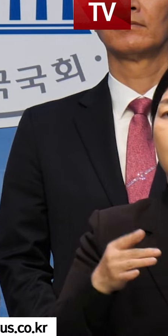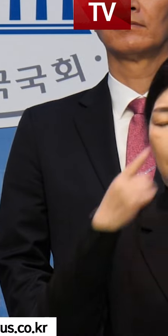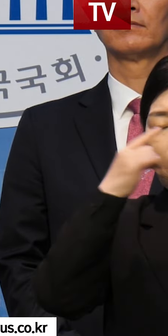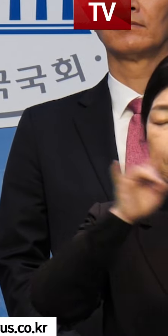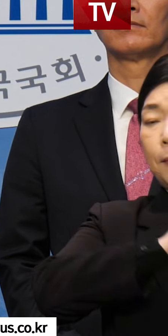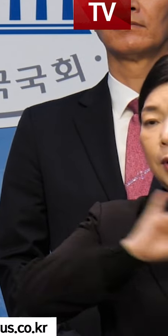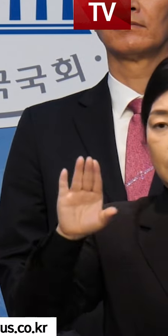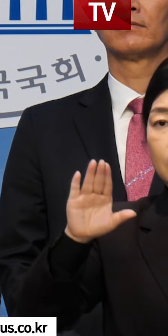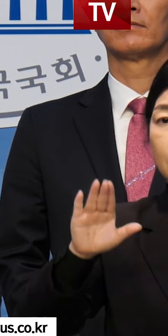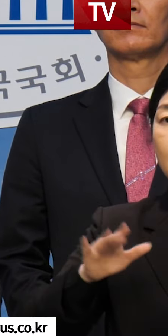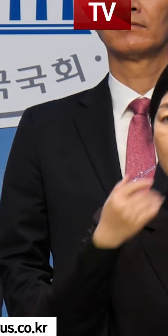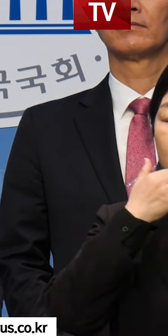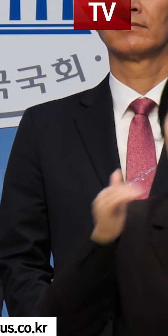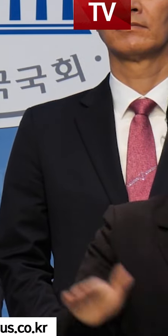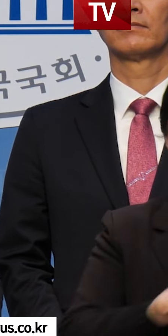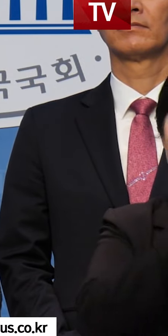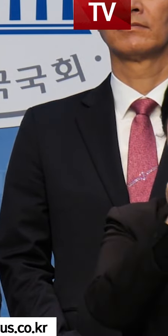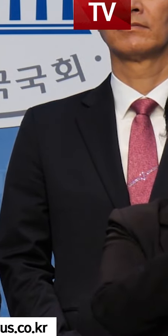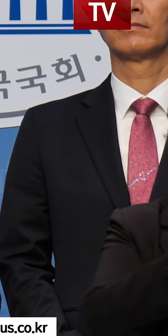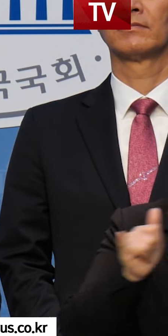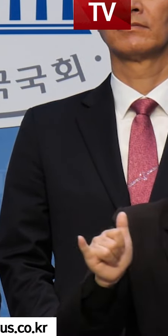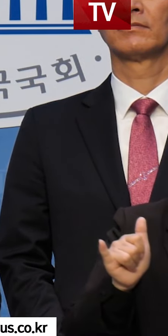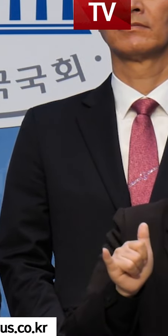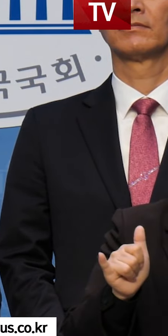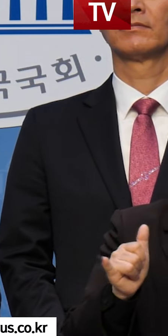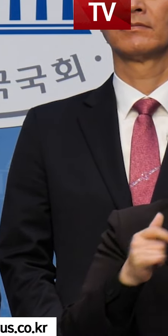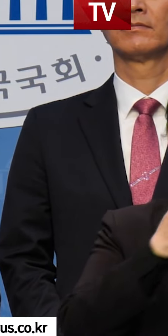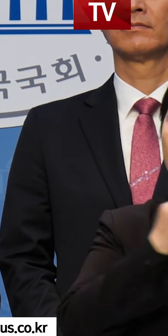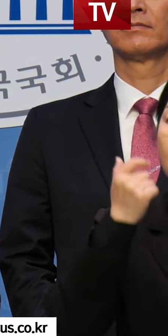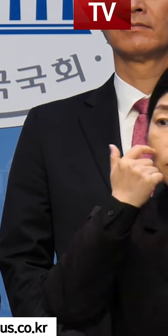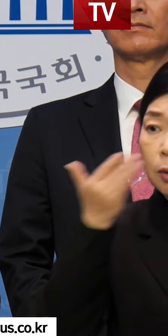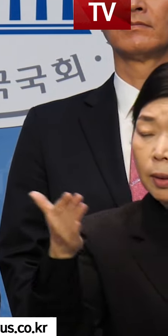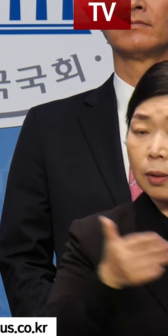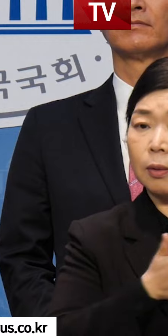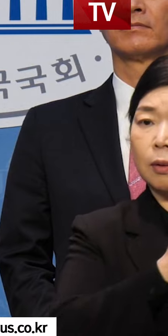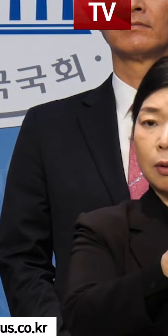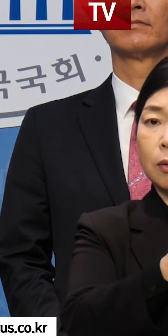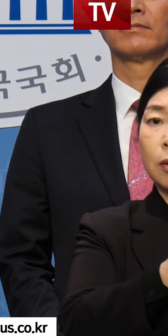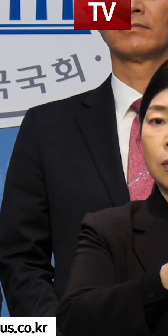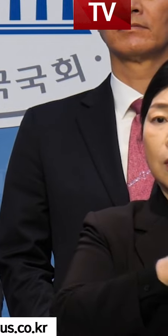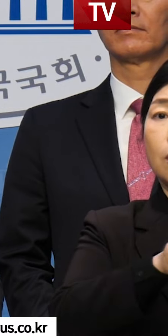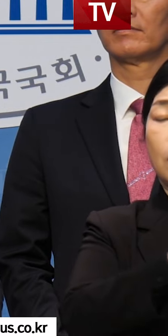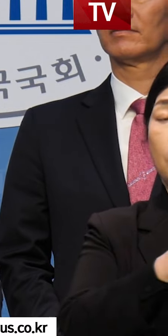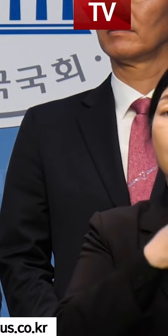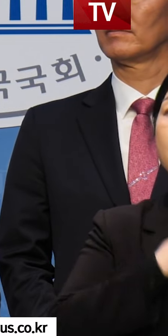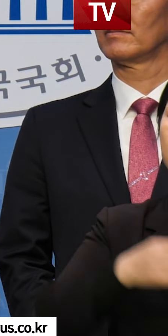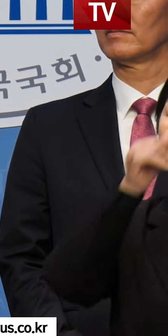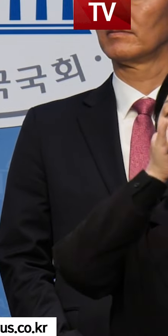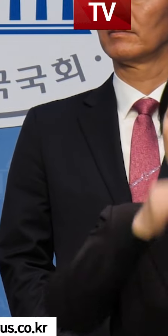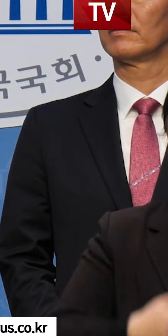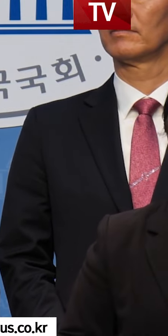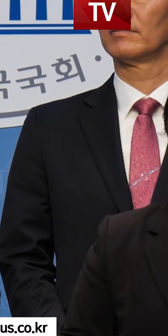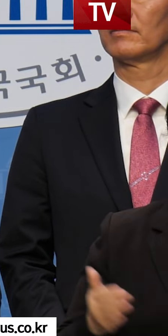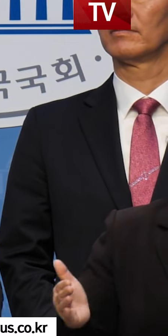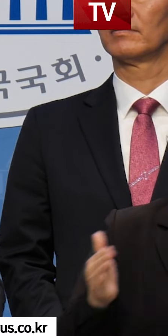원샷으로 경기도민들의 의사에 따라서 하겠다는 것을 저희가 밝힌 바 있습니다. 이에